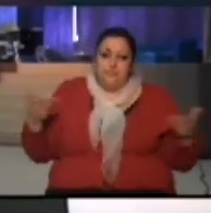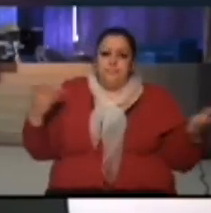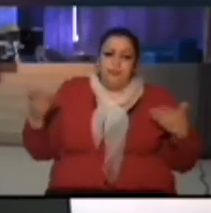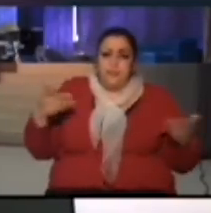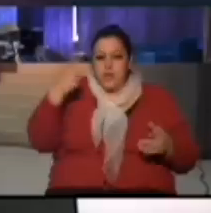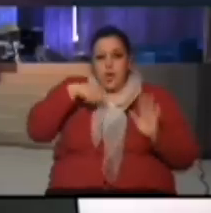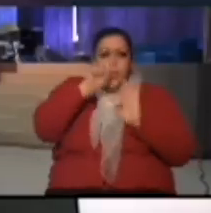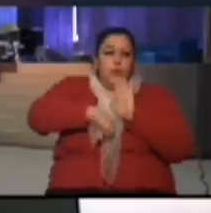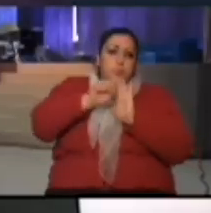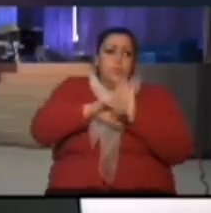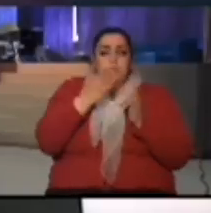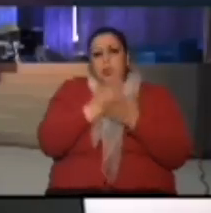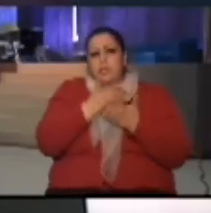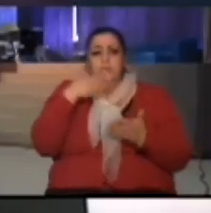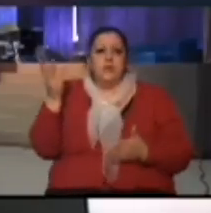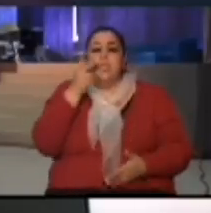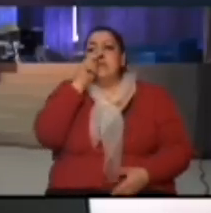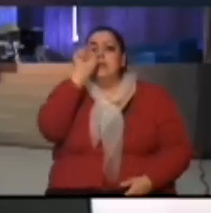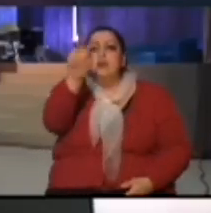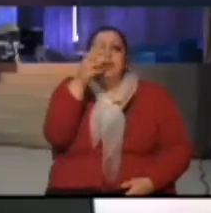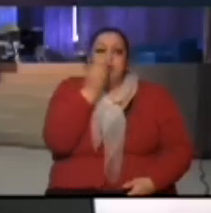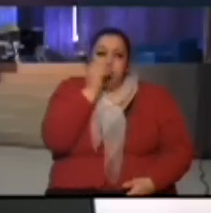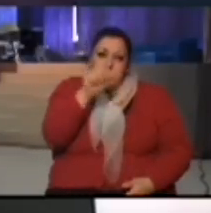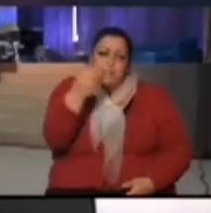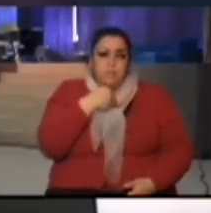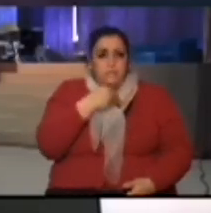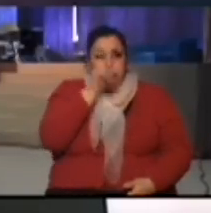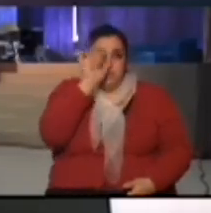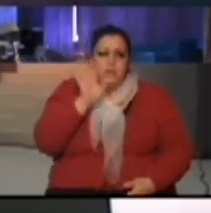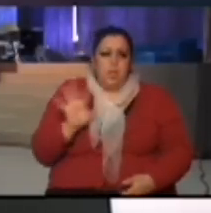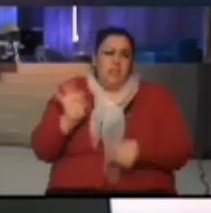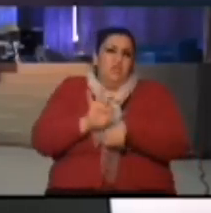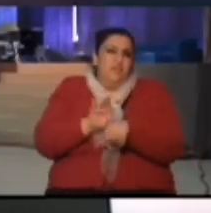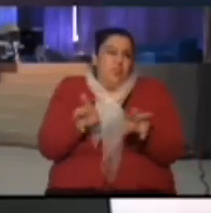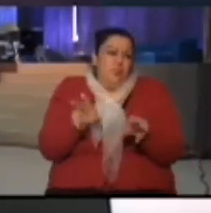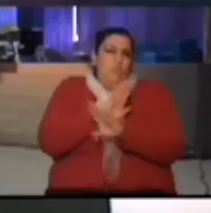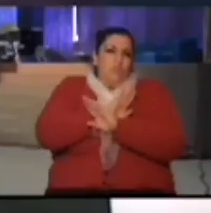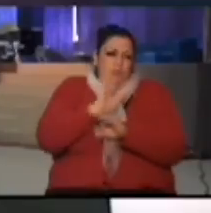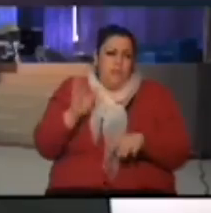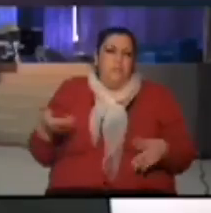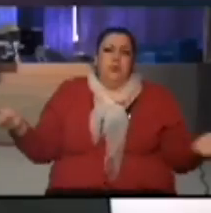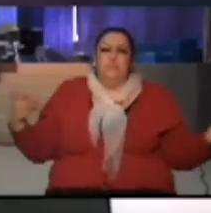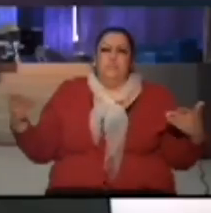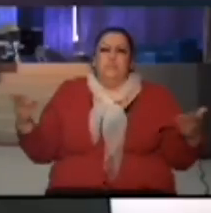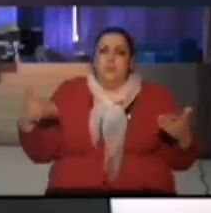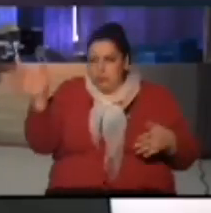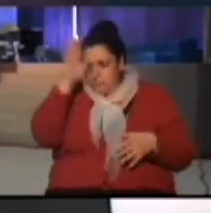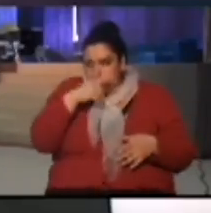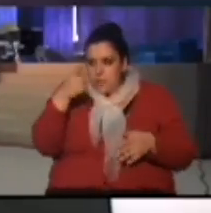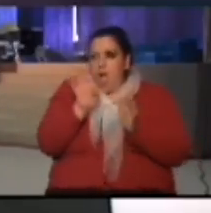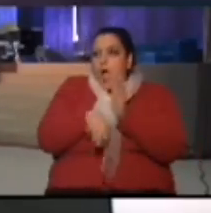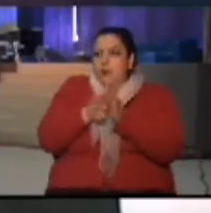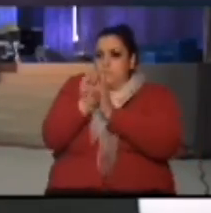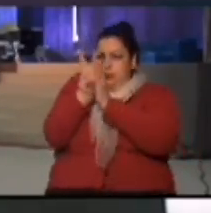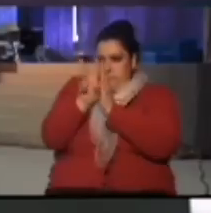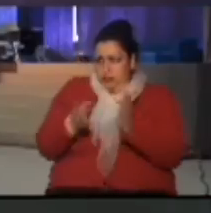ենք դրա մեջ, ու ոչ մի կլոր, ոչ մի երանկյունի, ես ոչ սպիտակ եմ, ոչ կարմիր եմ, մոտավորապես այսպիսի մի բան։